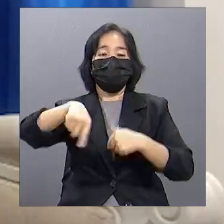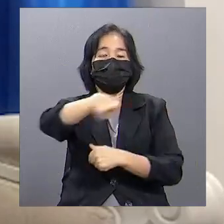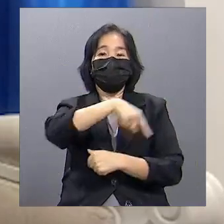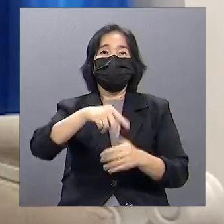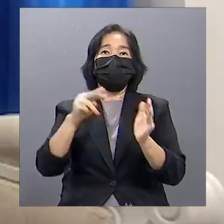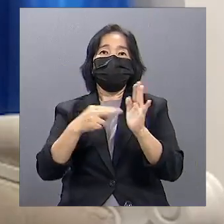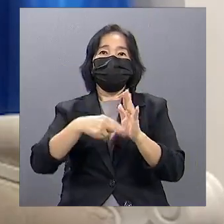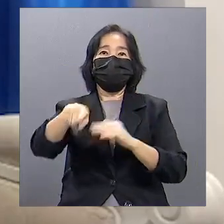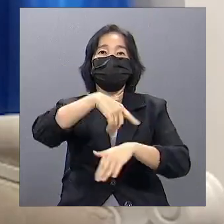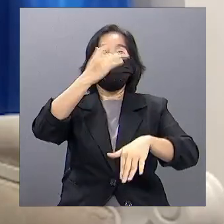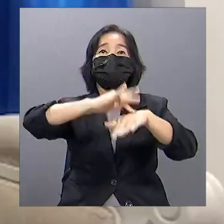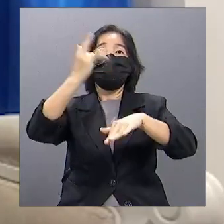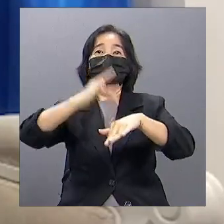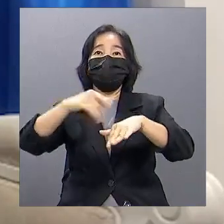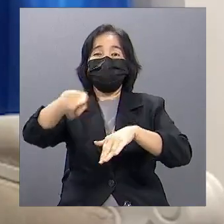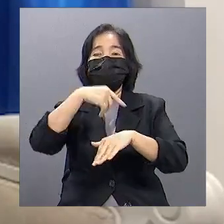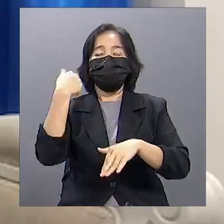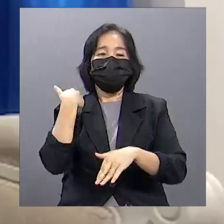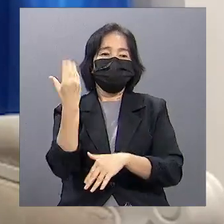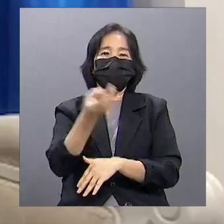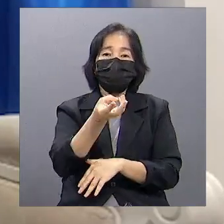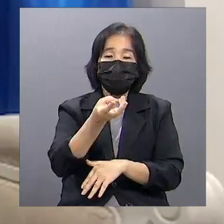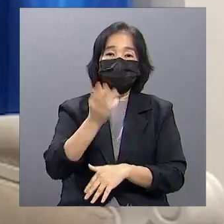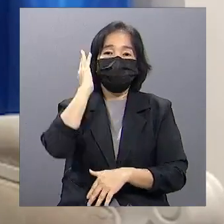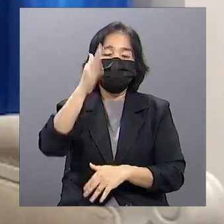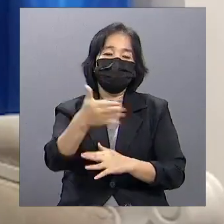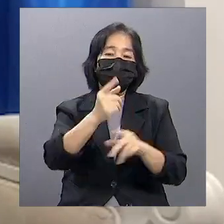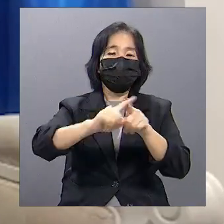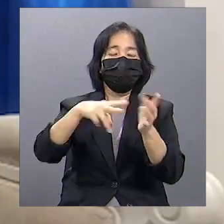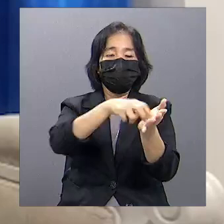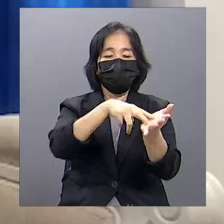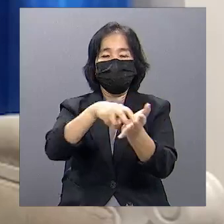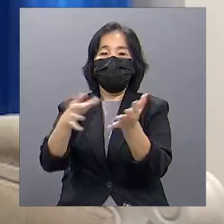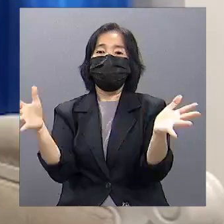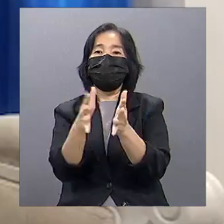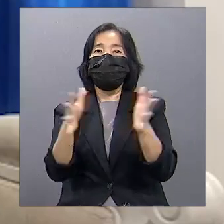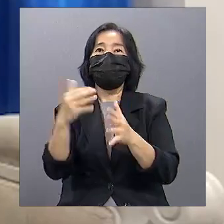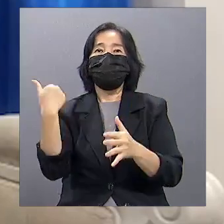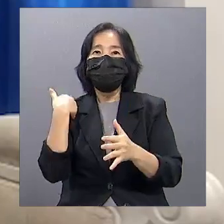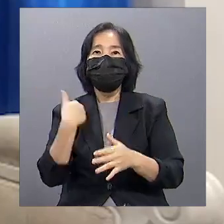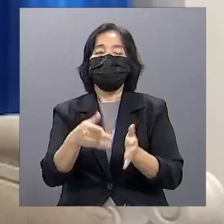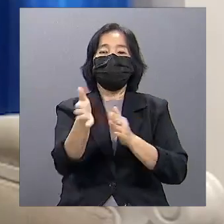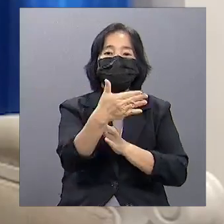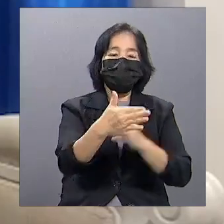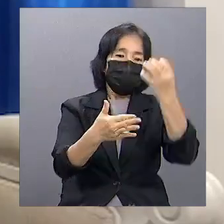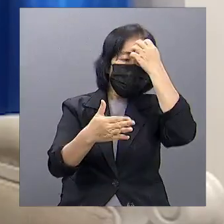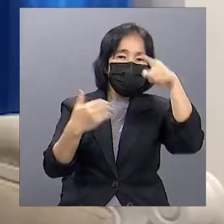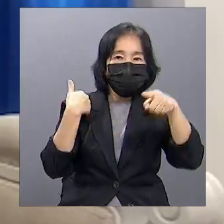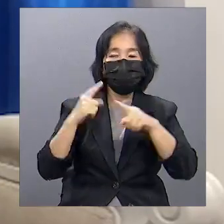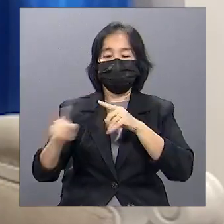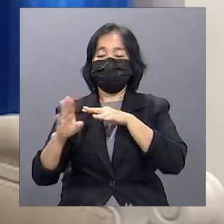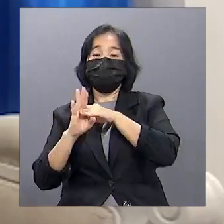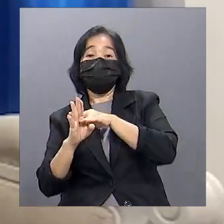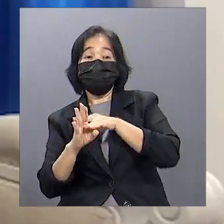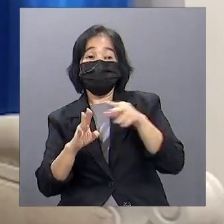เนี่ยก็จะน้อยลงไอปลาบางชนิดที่ไปทำร้ายตัวอื่นเนี่ยก็อาจจะเพิ่มปริมาณมากขึ้นเพราะไม่โดนฉลามกินลักษณะแบบนี้คือก็เป็น